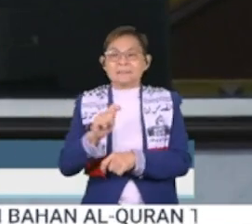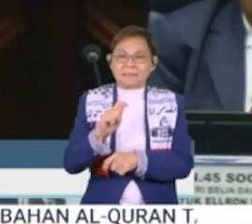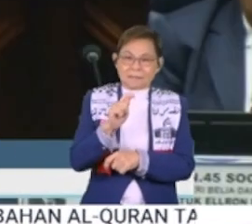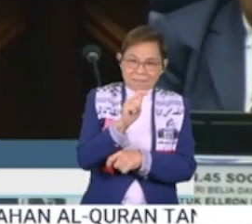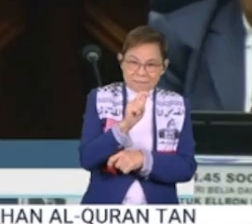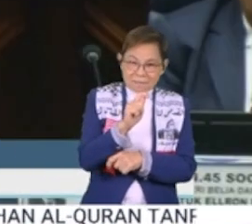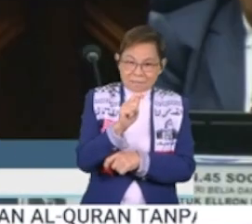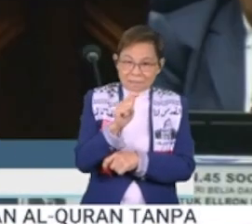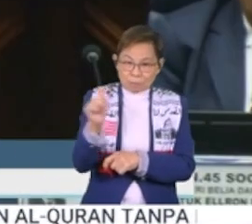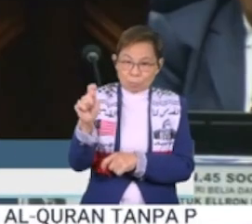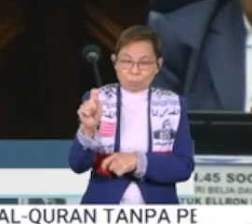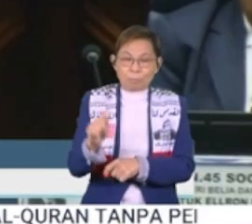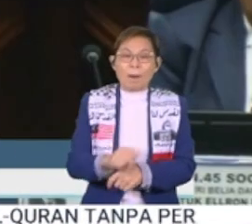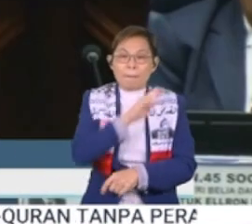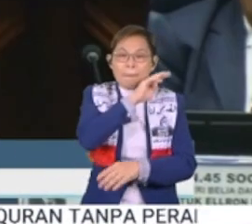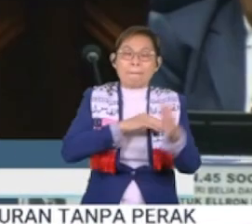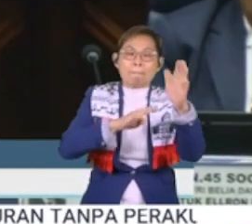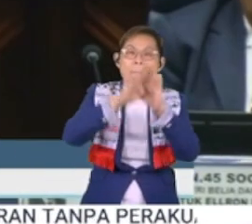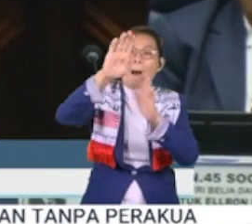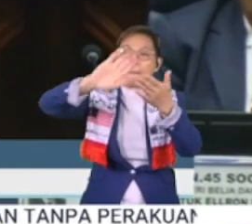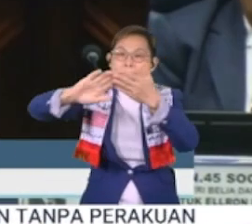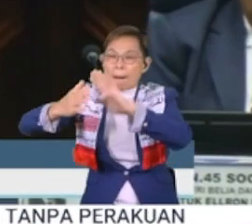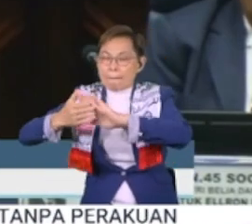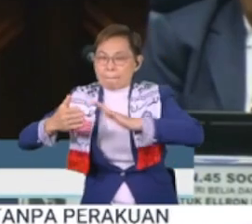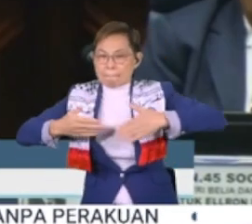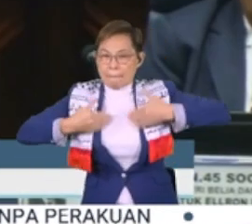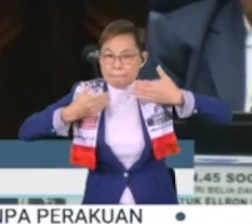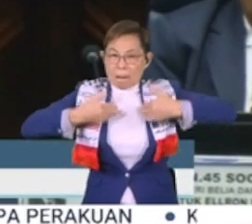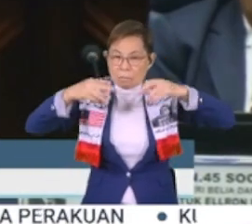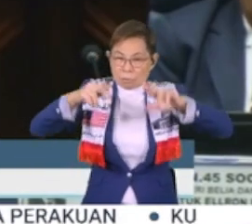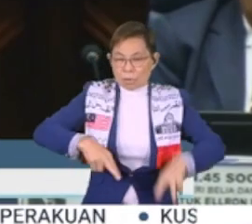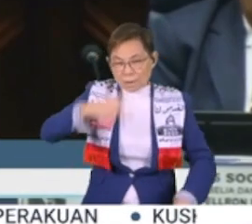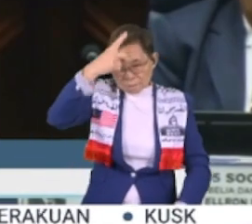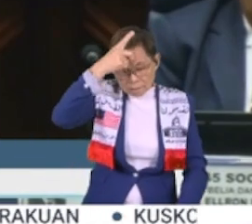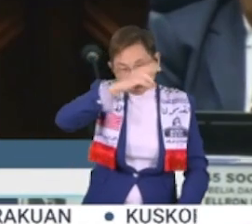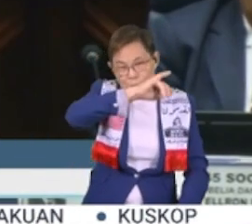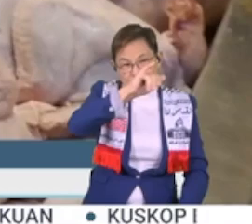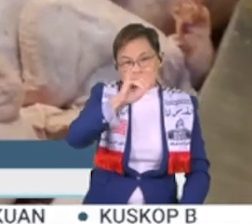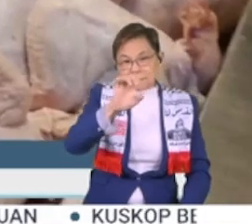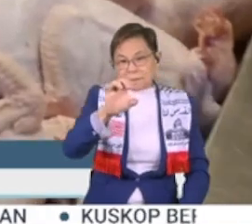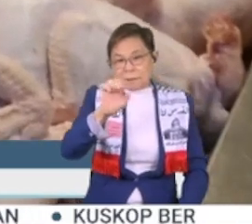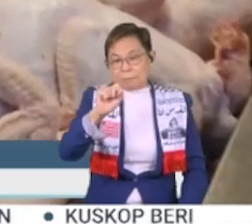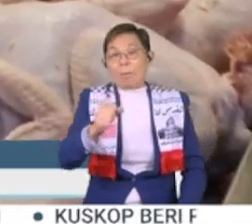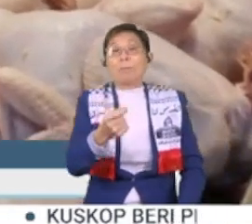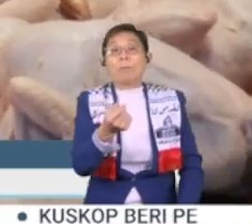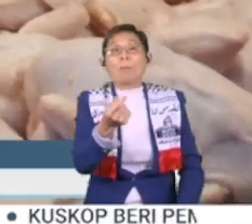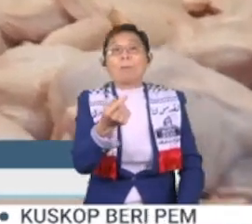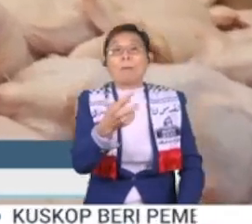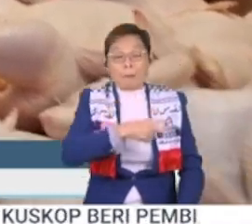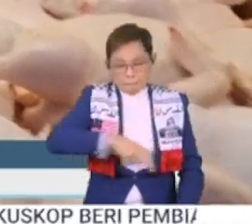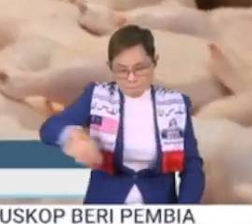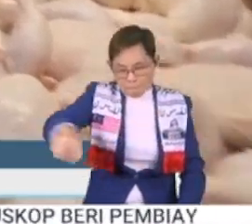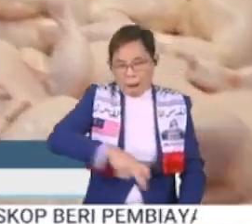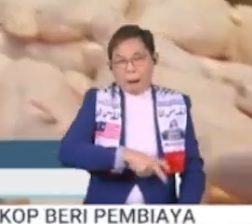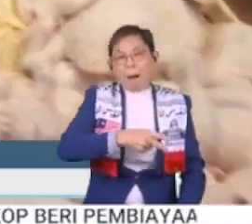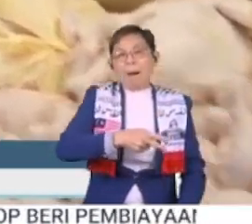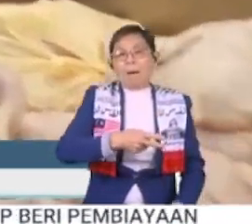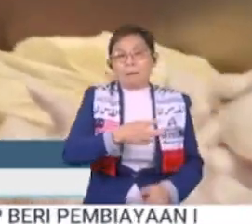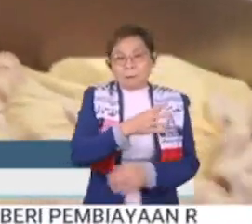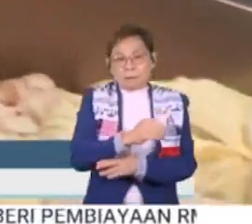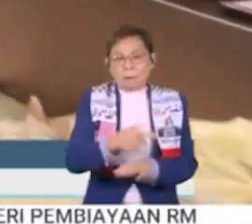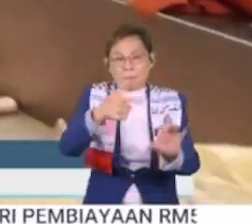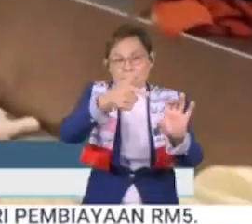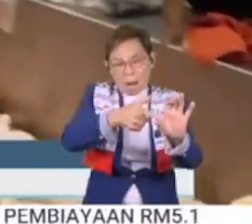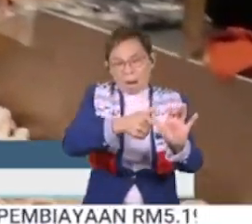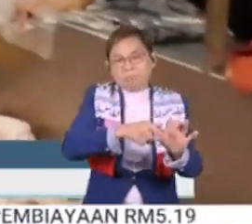timur menteri pembangunan masyarakat dan kesejahteraan rakyat Datuk James Ratib berkata kos pengangkutan kos bahan mentah